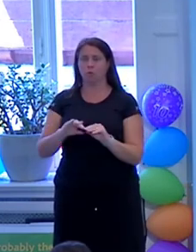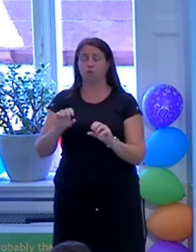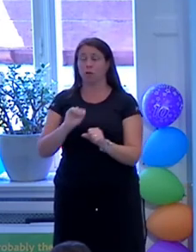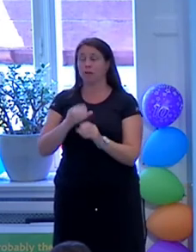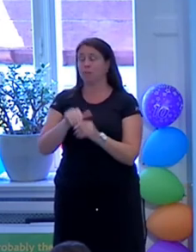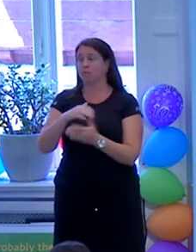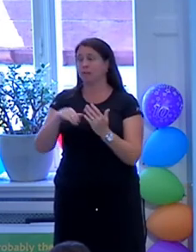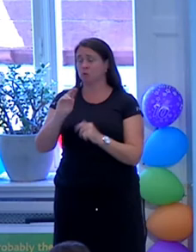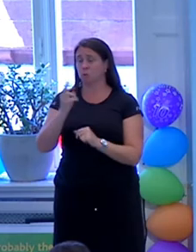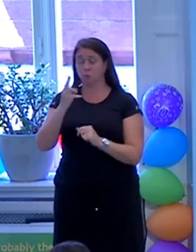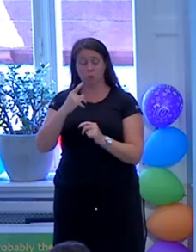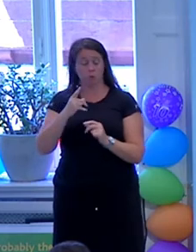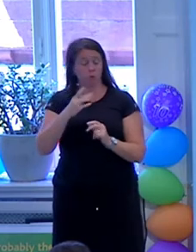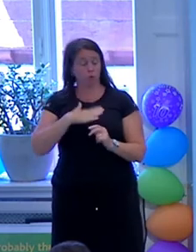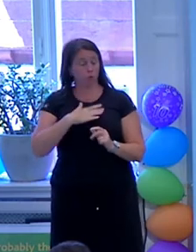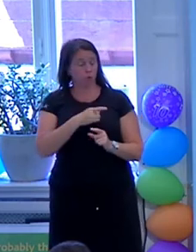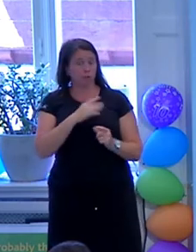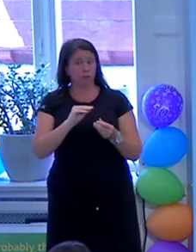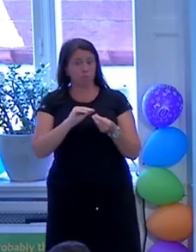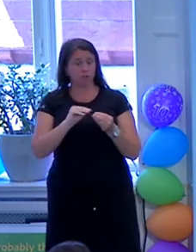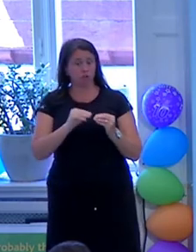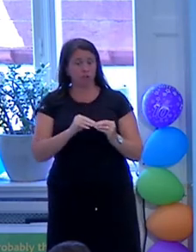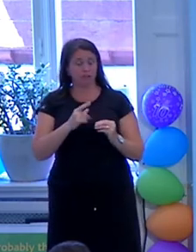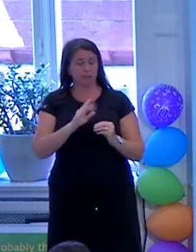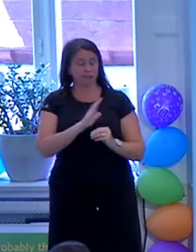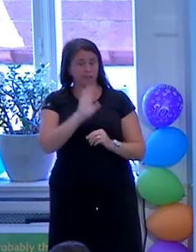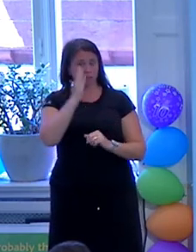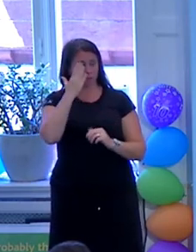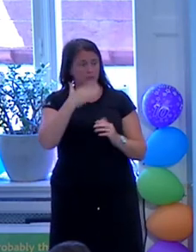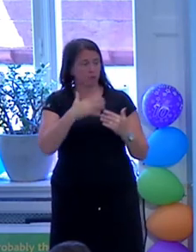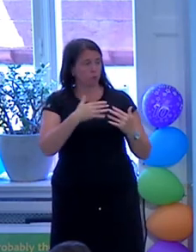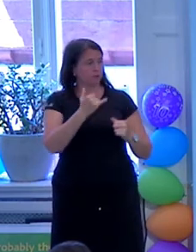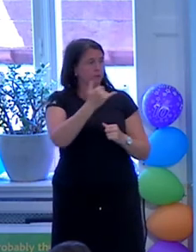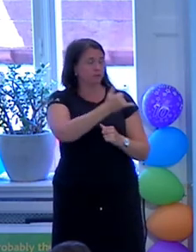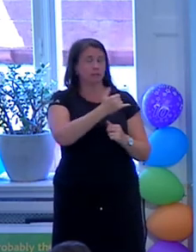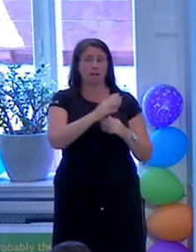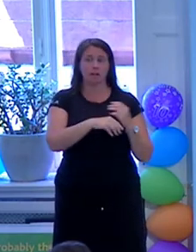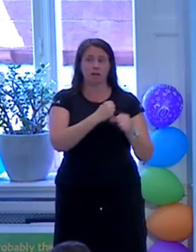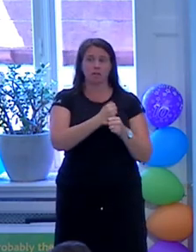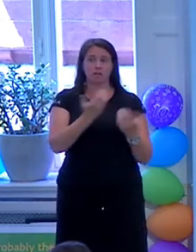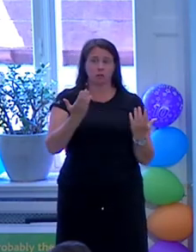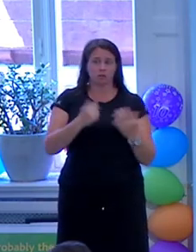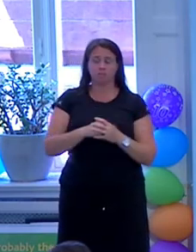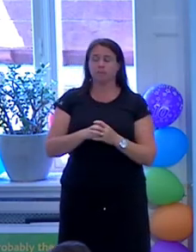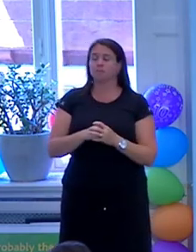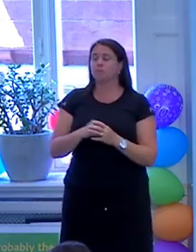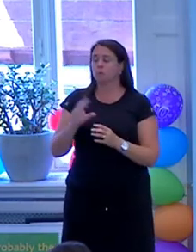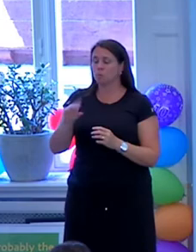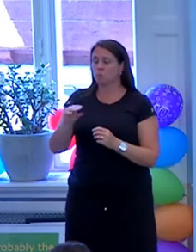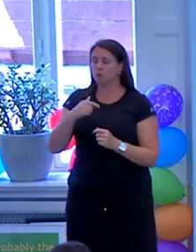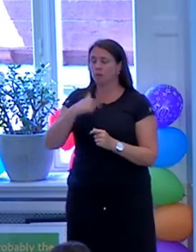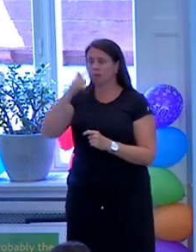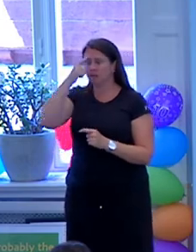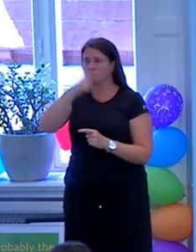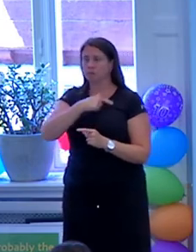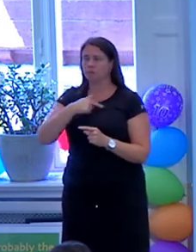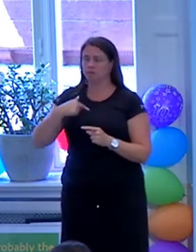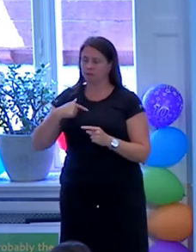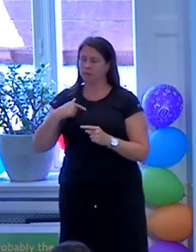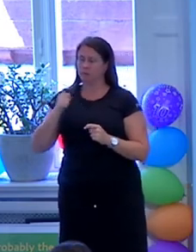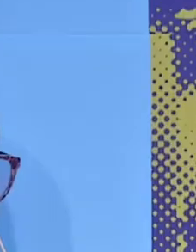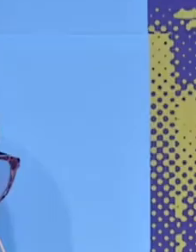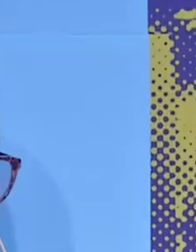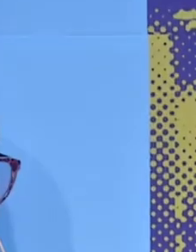implementeras. Hur ser du att den matchar de erfarenheter man har gjort i England? Nej, men jag tänker att vi är inne på samma